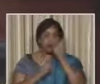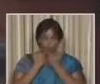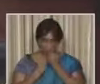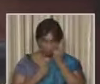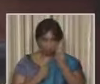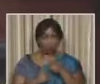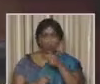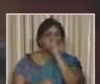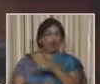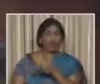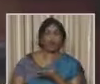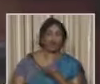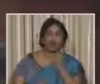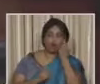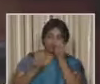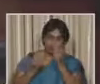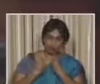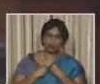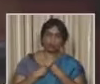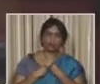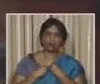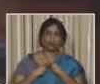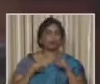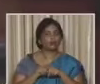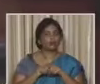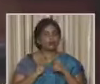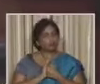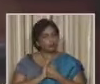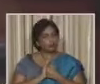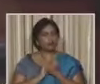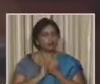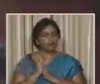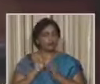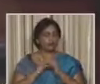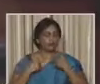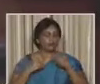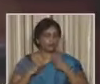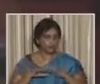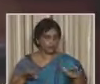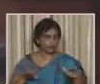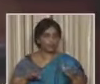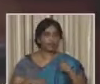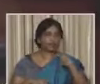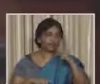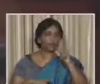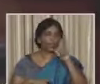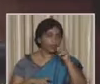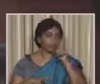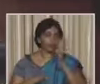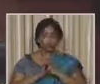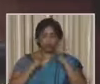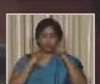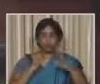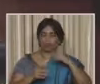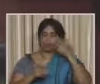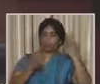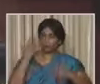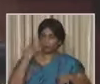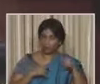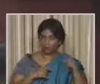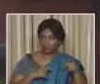தேவை. எனவே கௌரவ பாராளுமன்ற உறுப்பினரே, 270 பேருக்கு கிட்டியவர்கள்